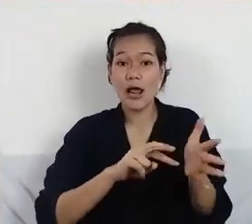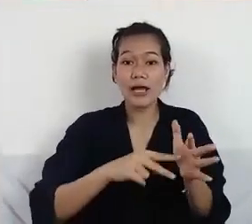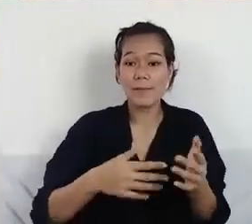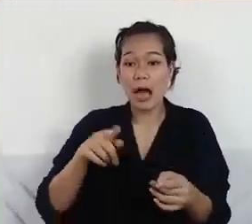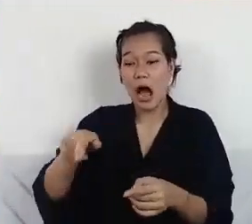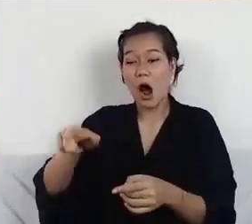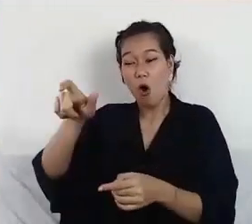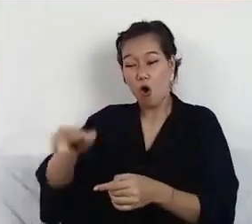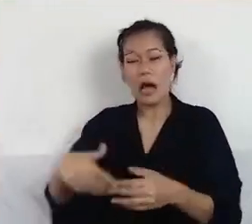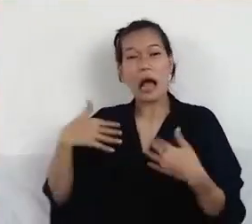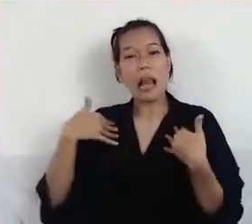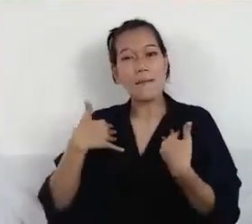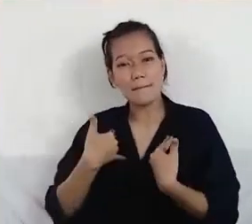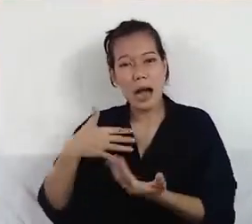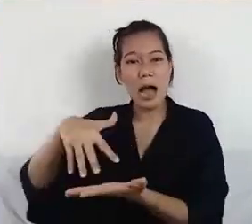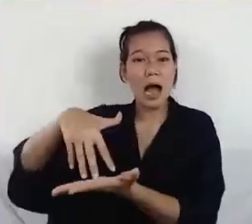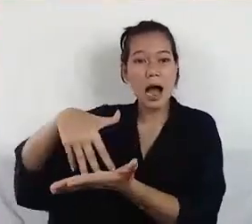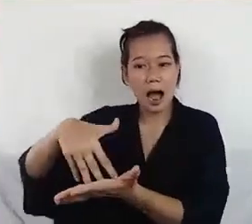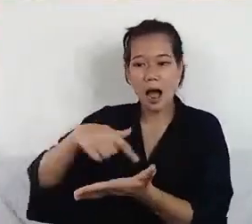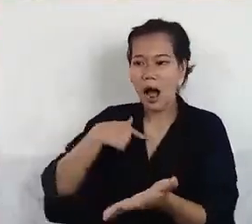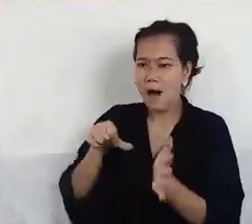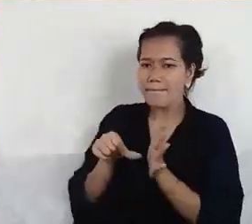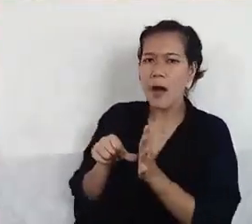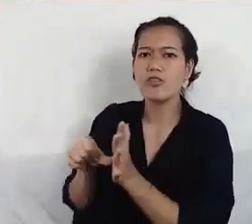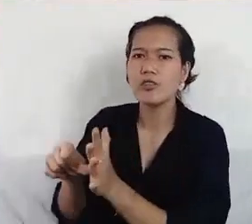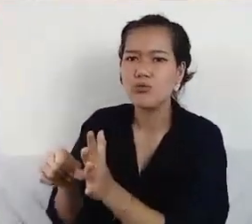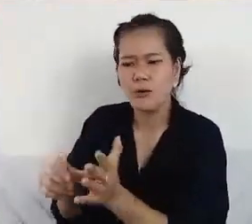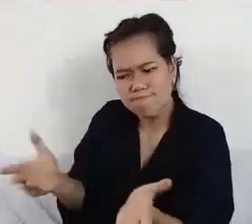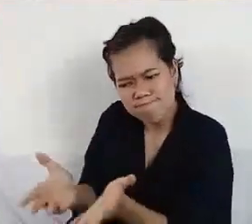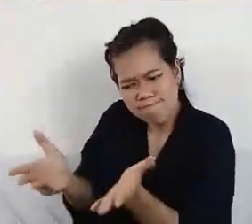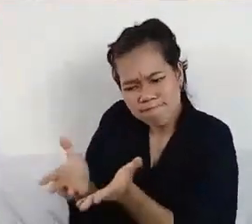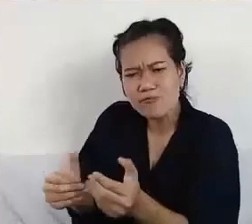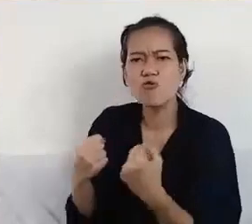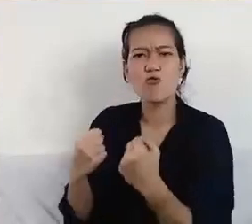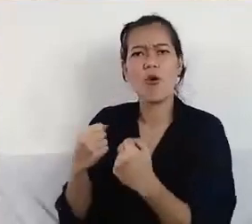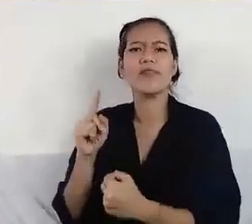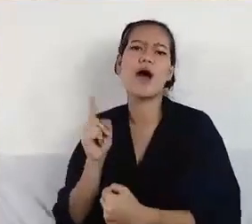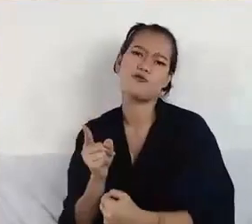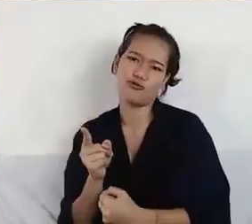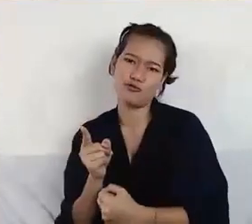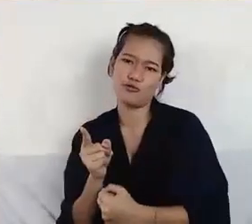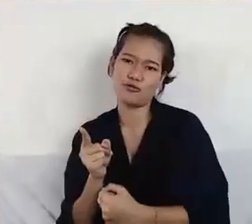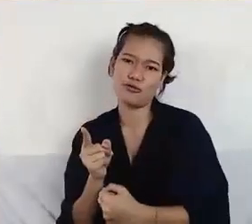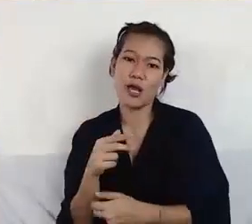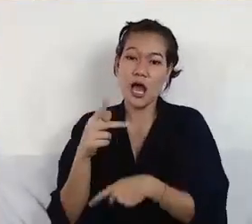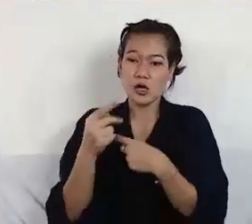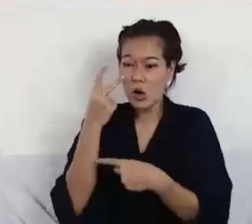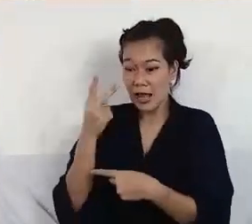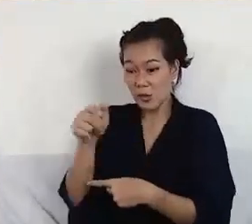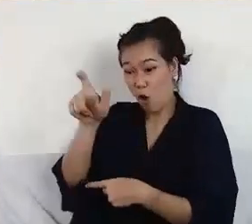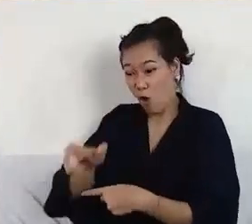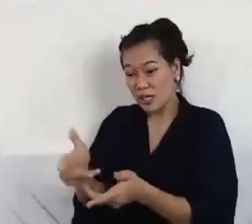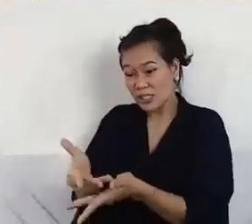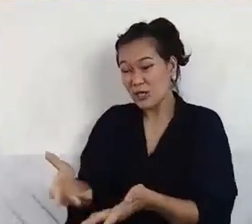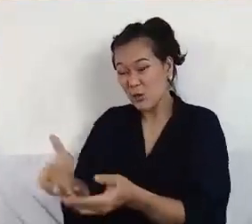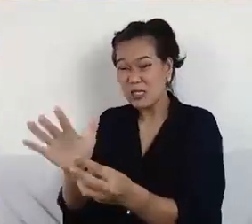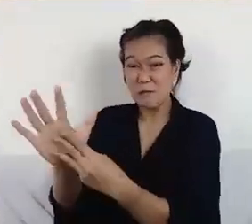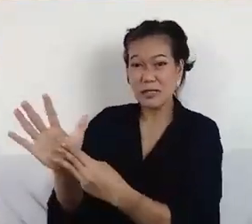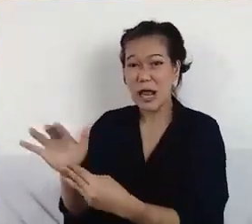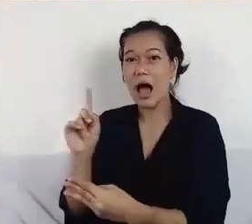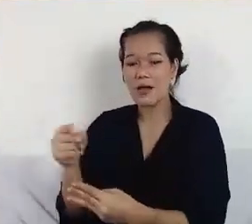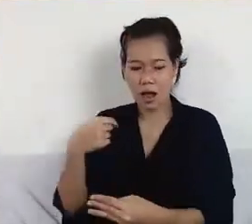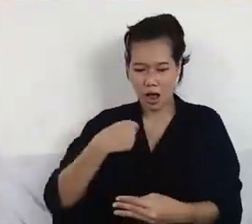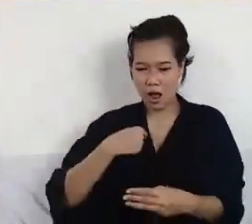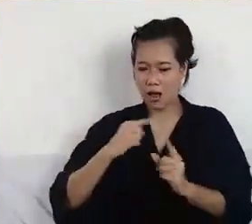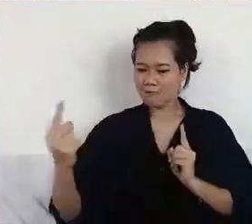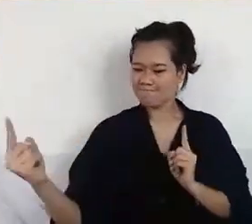lemah, maka kamu mesti kuatkan, saudaraku. Kalau ada yang menghadapi persoalan, maka kamu menjadi partner